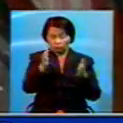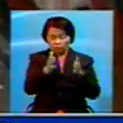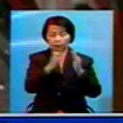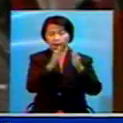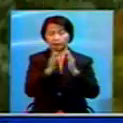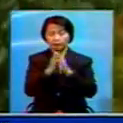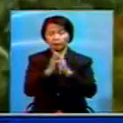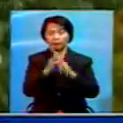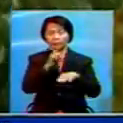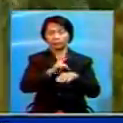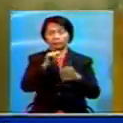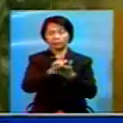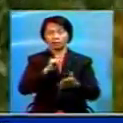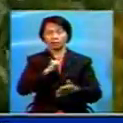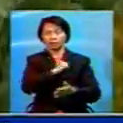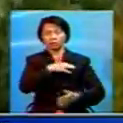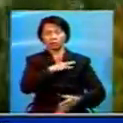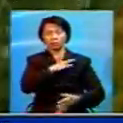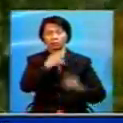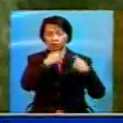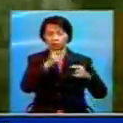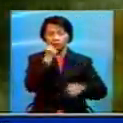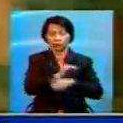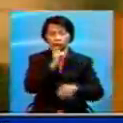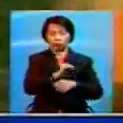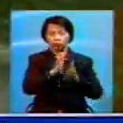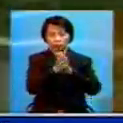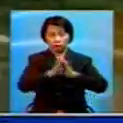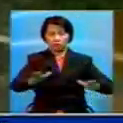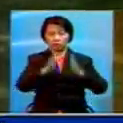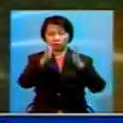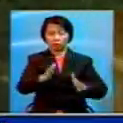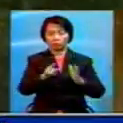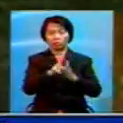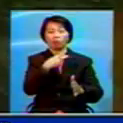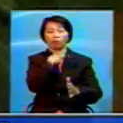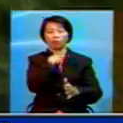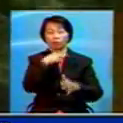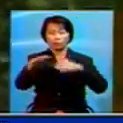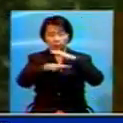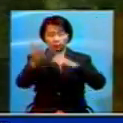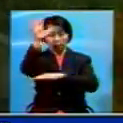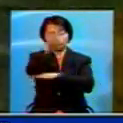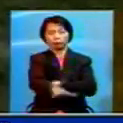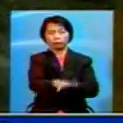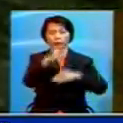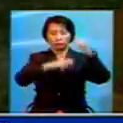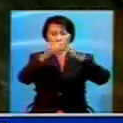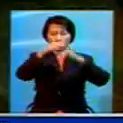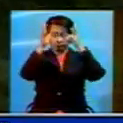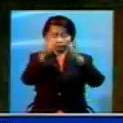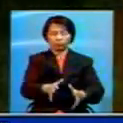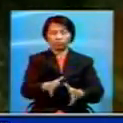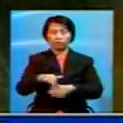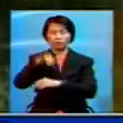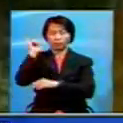Raya batangas di mana anggota sukarelawan sedang bertunggus lumus menyelamatkan mangsa yang terperangkap di celah runtuhan bangunan semalam